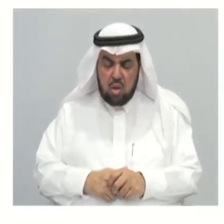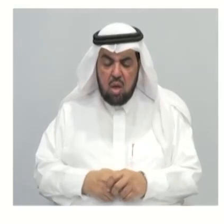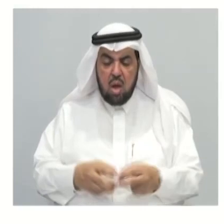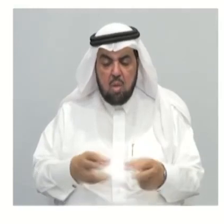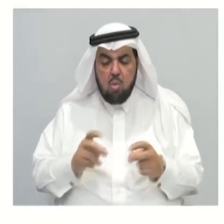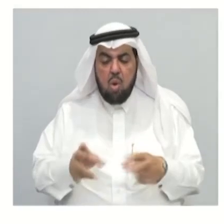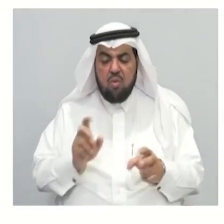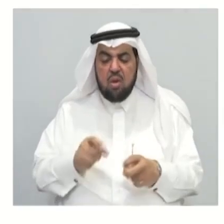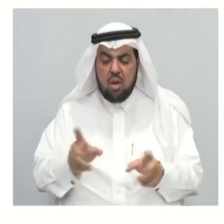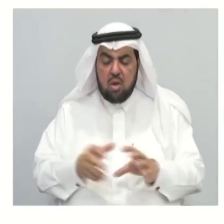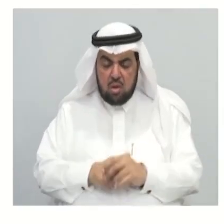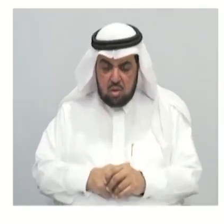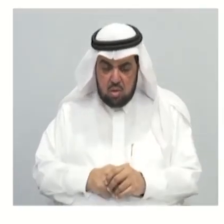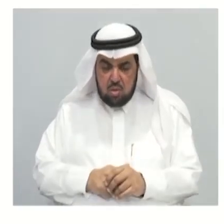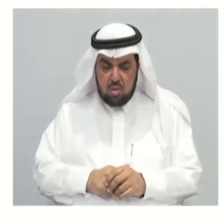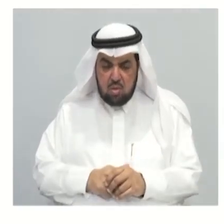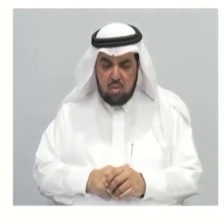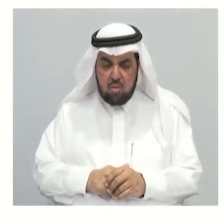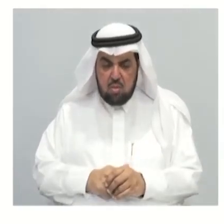والتوزيع لهذه